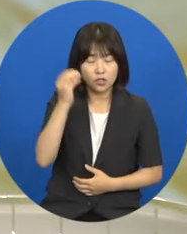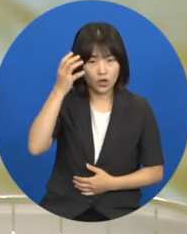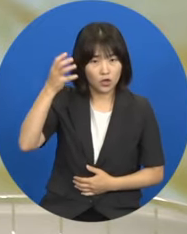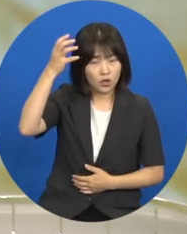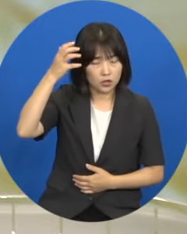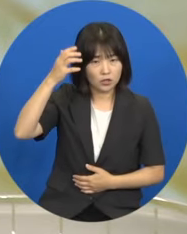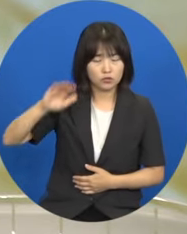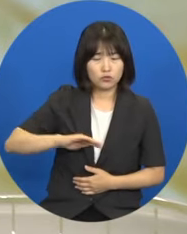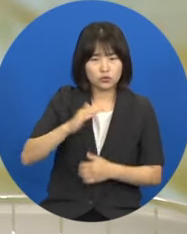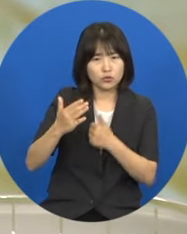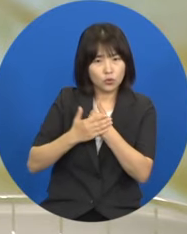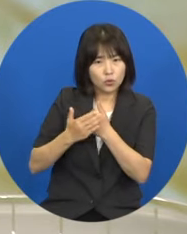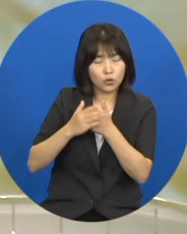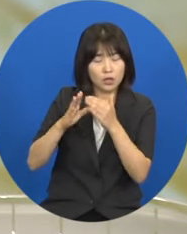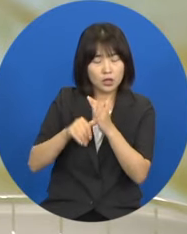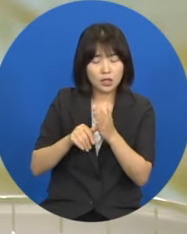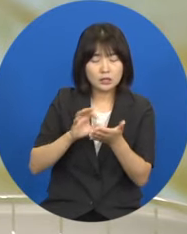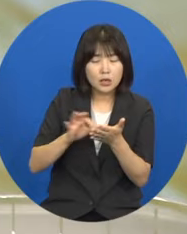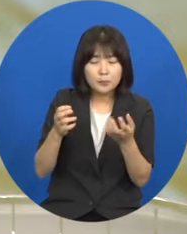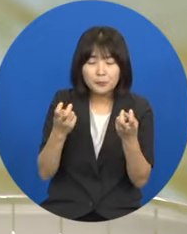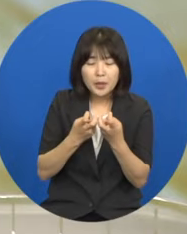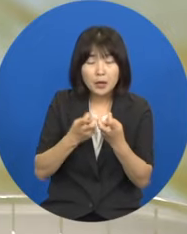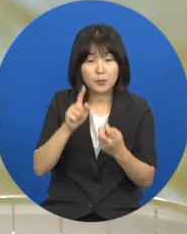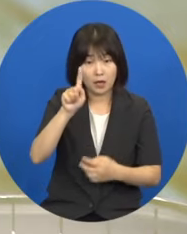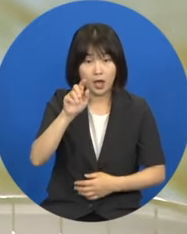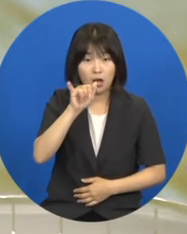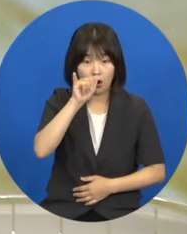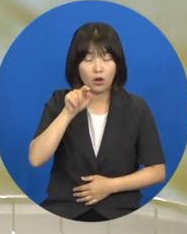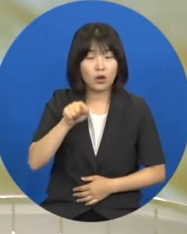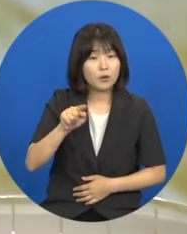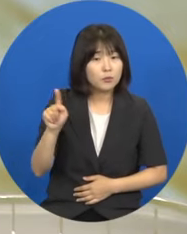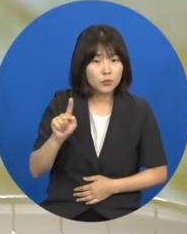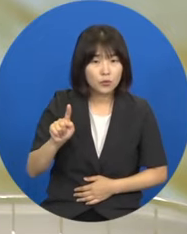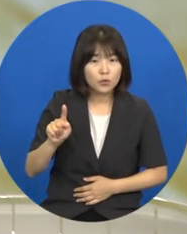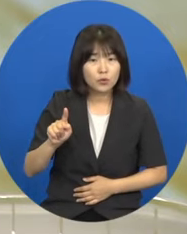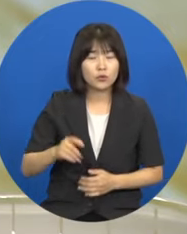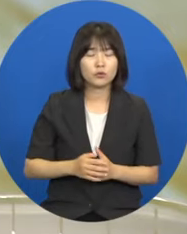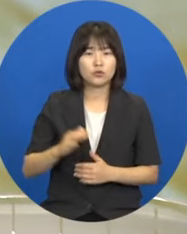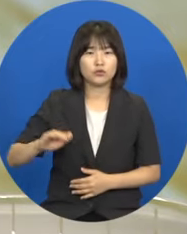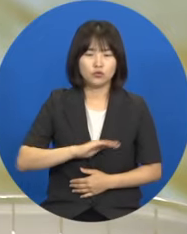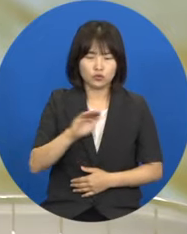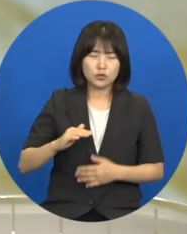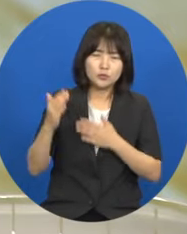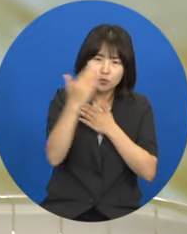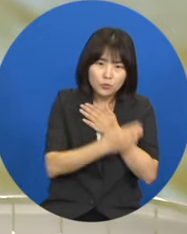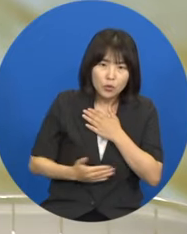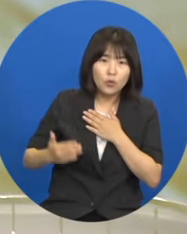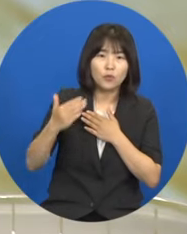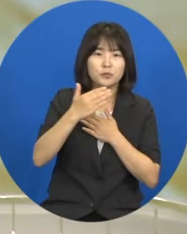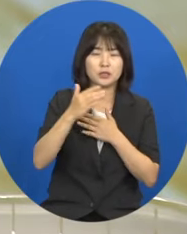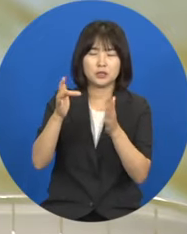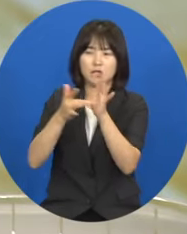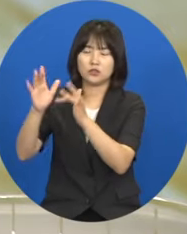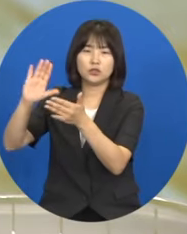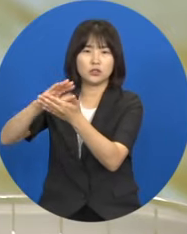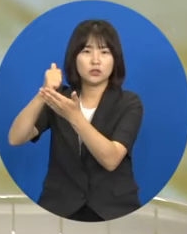우리를 도와주실 때 사용하는 방법이 하나 있습니다. 그것은 우리 몸이 예수 그리스도의